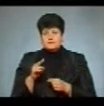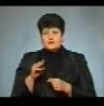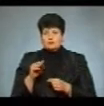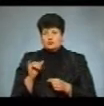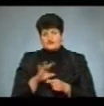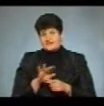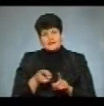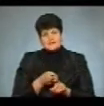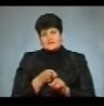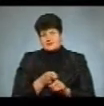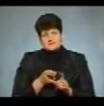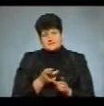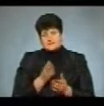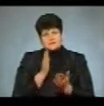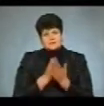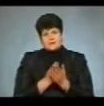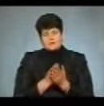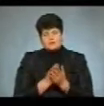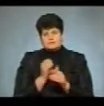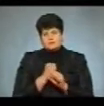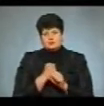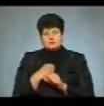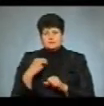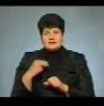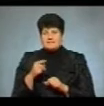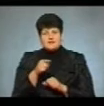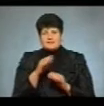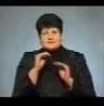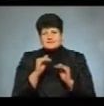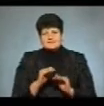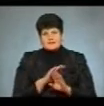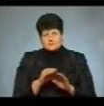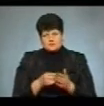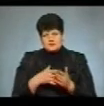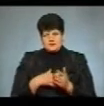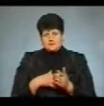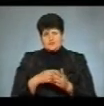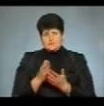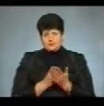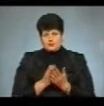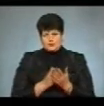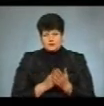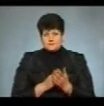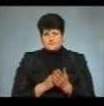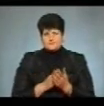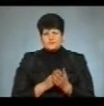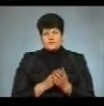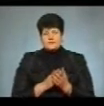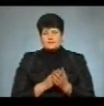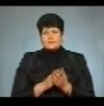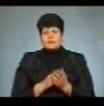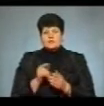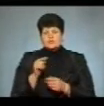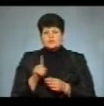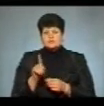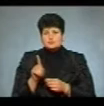не стосується напряму повноважень президента, тобто президент не знижує тарифи на комунальні послуги, на жодні із комунальних послуг, тому